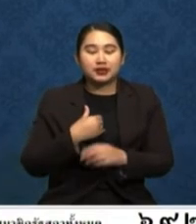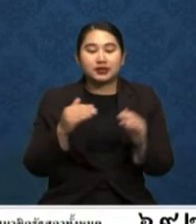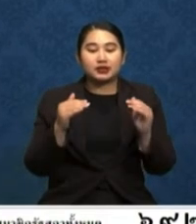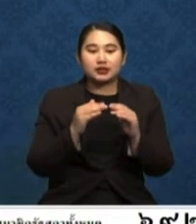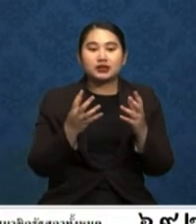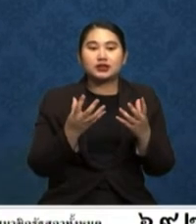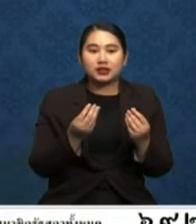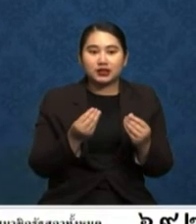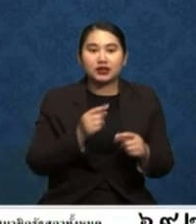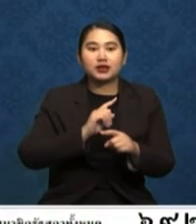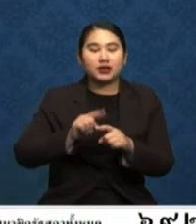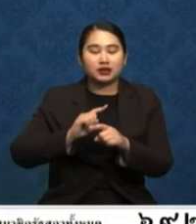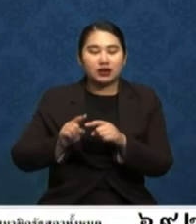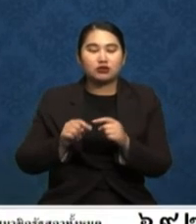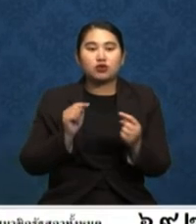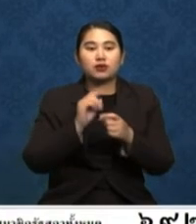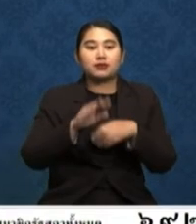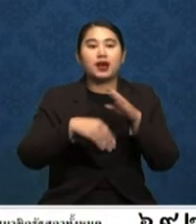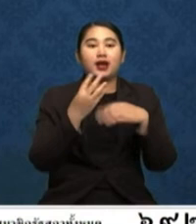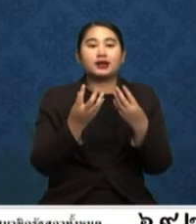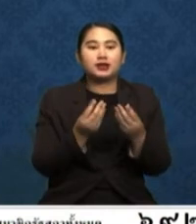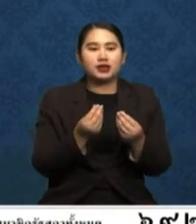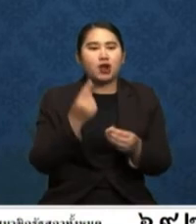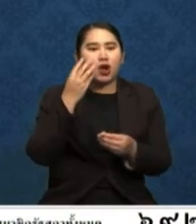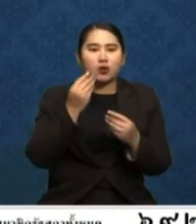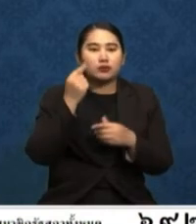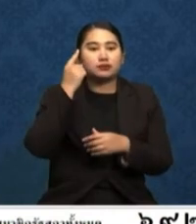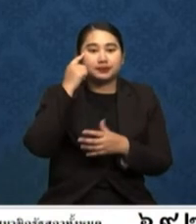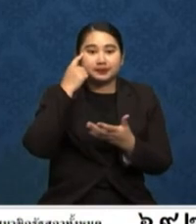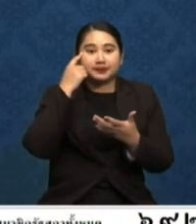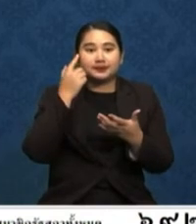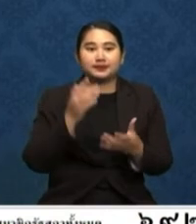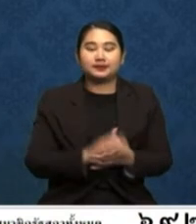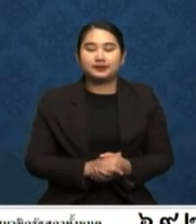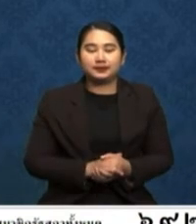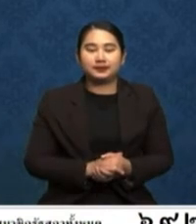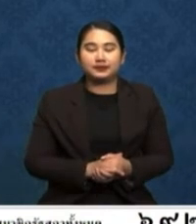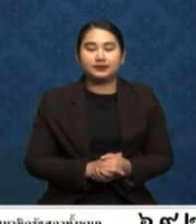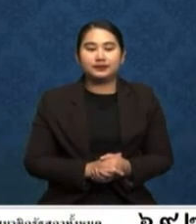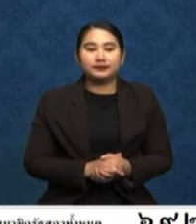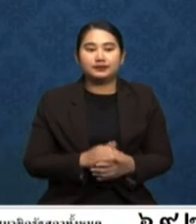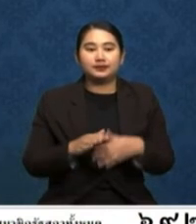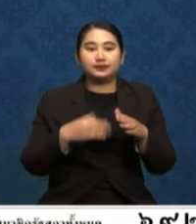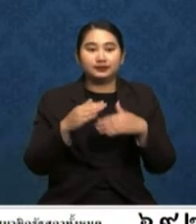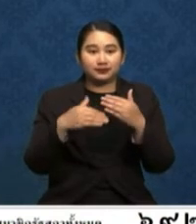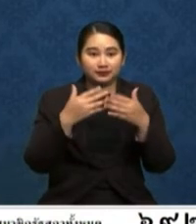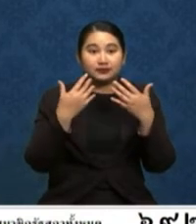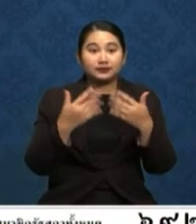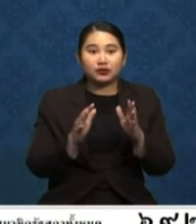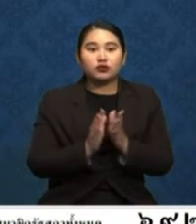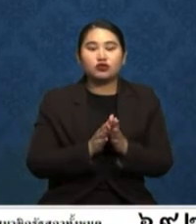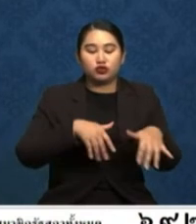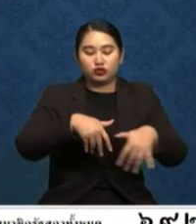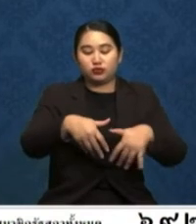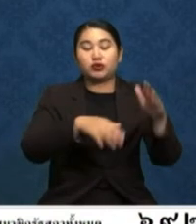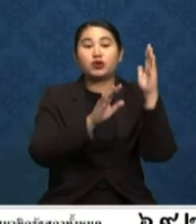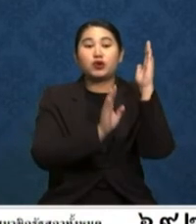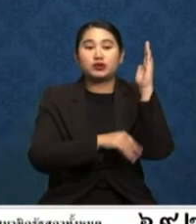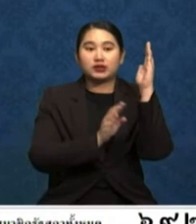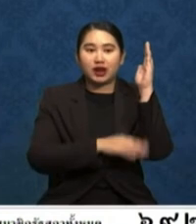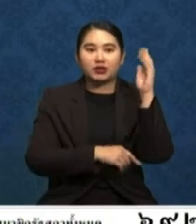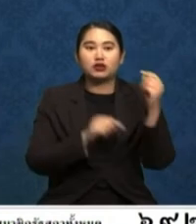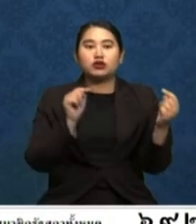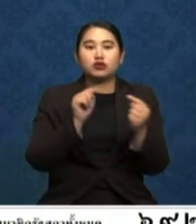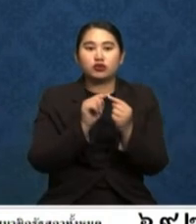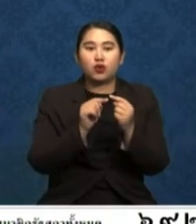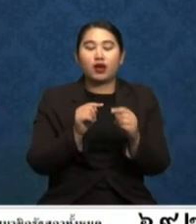โครงการพัฒนาอีกไม่รู้เท่าไหร่พอฟังมาถึงตรงนี้แล้วพี่น้องประชาชนคนใต้โดยเฉพาะชาว